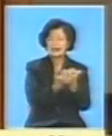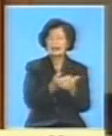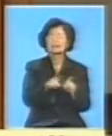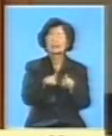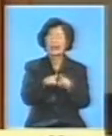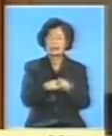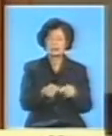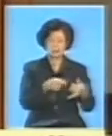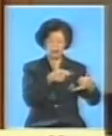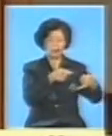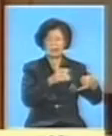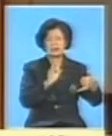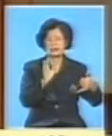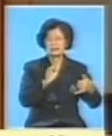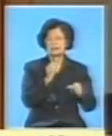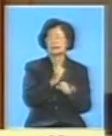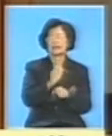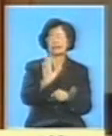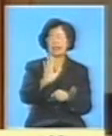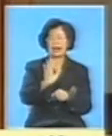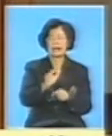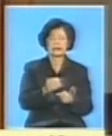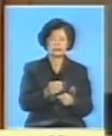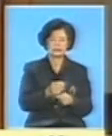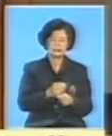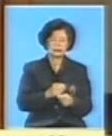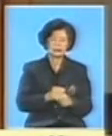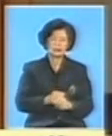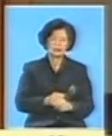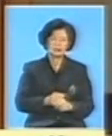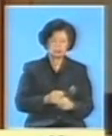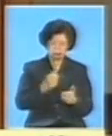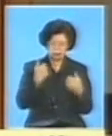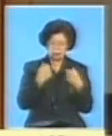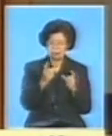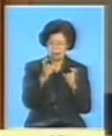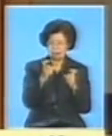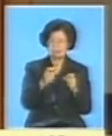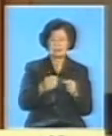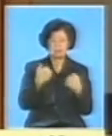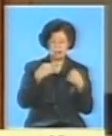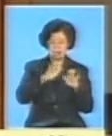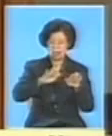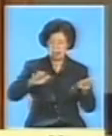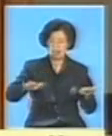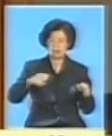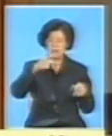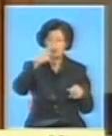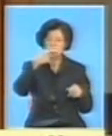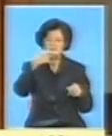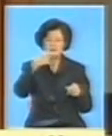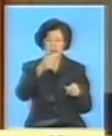นรัฐเนี่ยอย่างนี้ไม่ได้นี่เขาเรียกมันก็ไม่สร้างตรงไหนผมไม่รู้กันนะอันตรายนะครับเราจะเห็นว่ามีเด็กหลายคนเนี่ยออกมาพูด